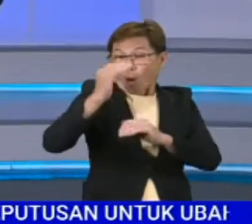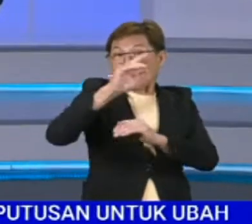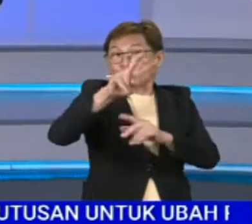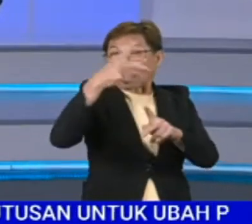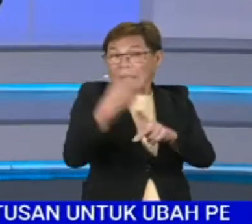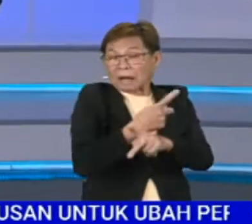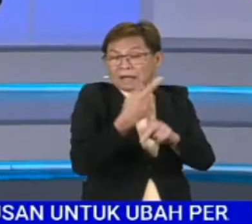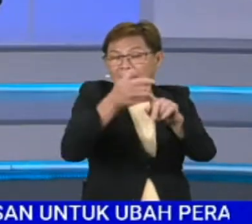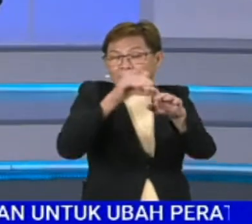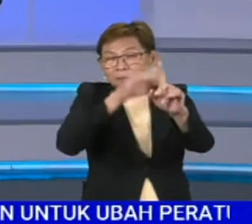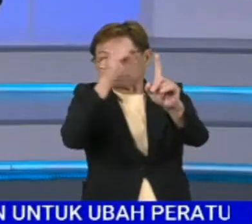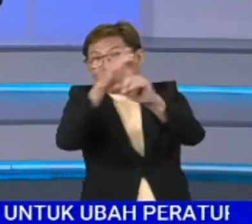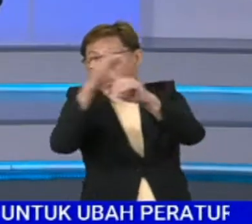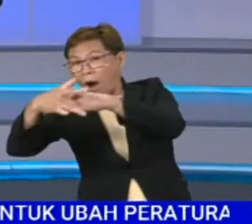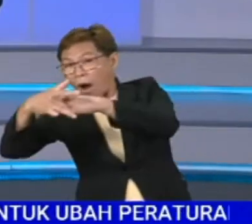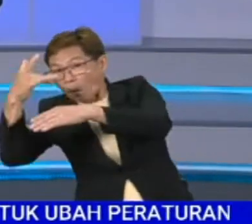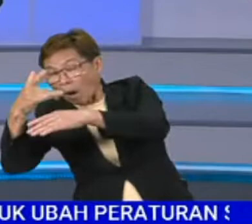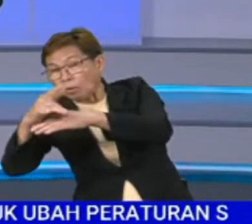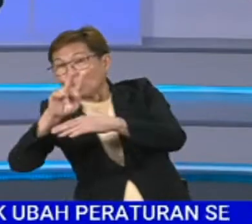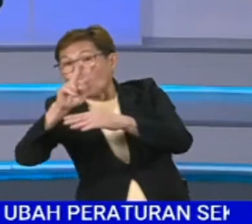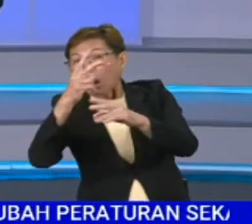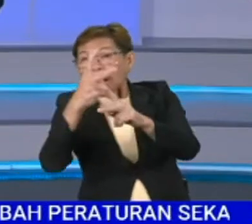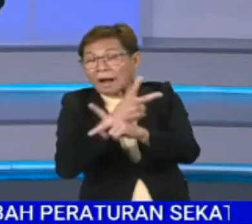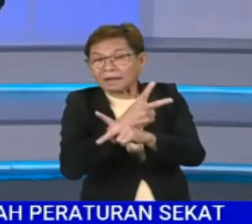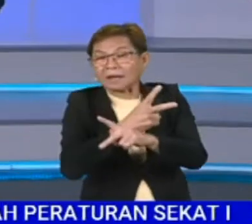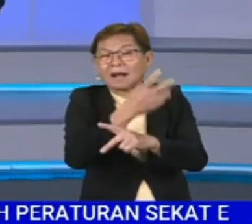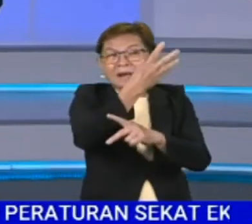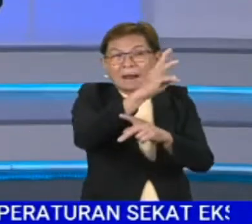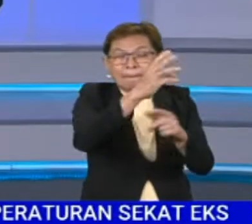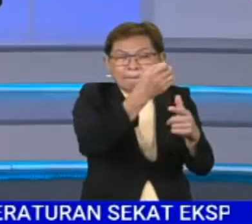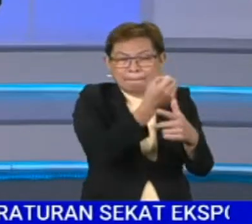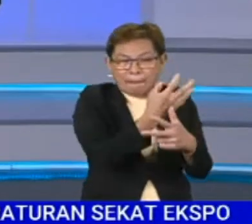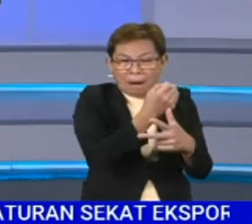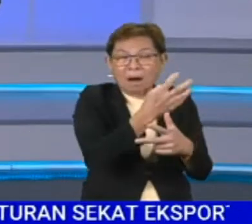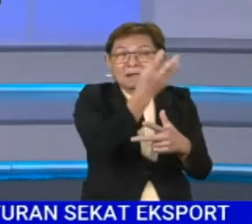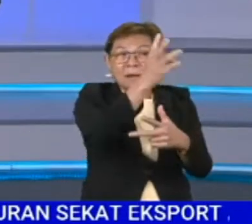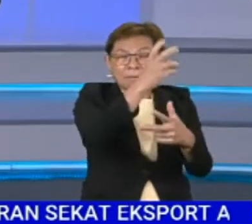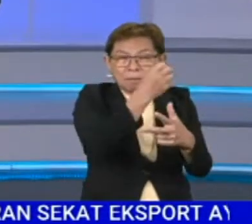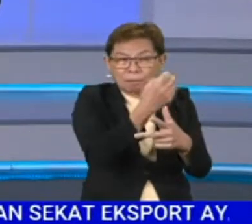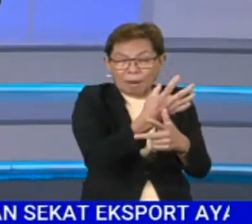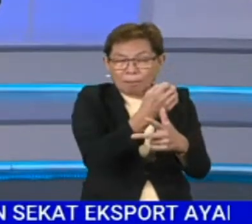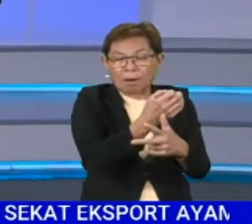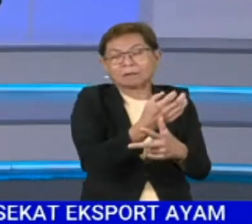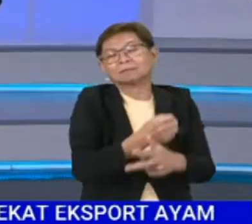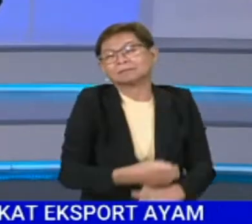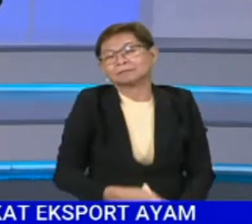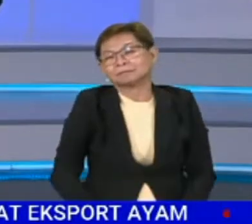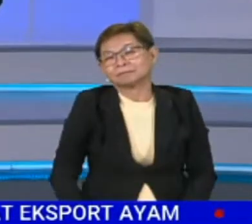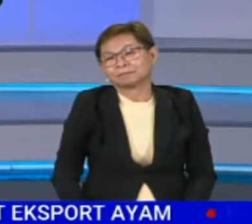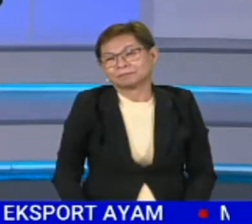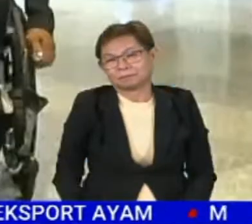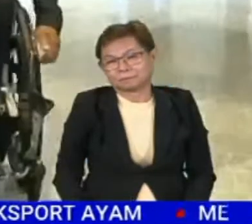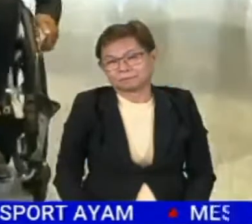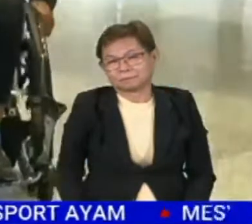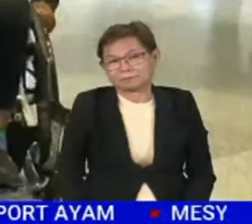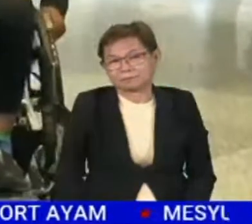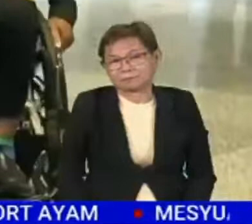dua kali ganda daripada sasaran awal yaitu 16 pingin Mask yang diletakkan ke atas mereka